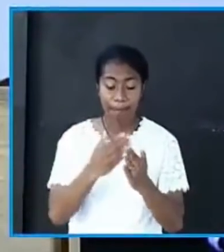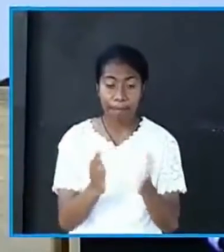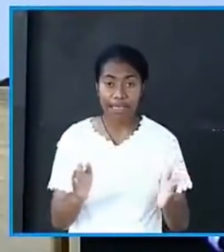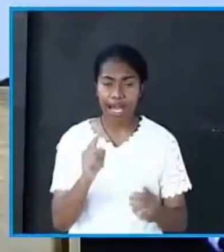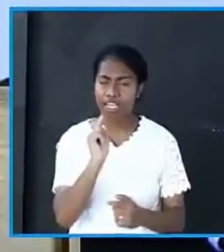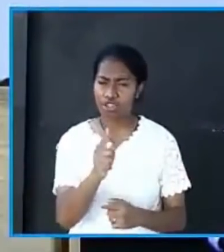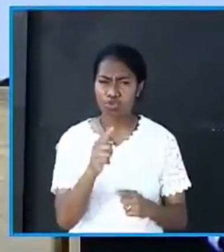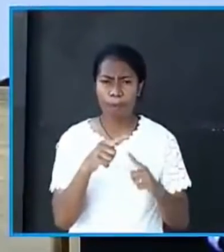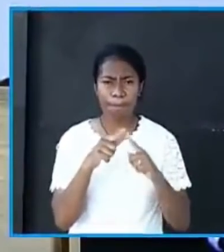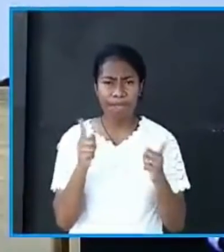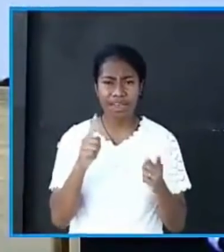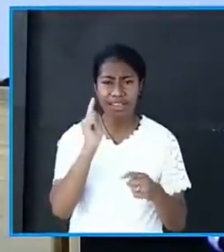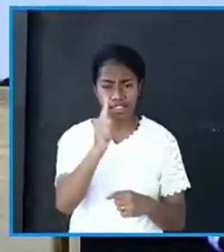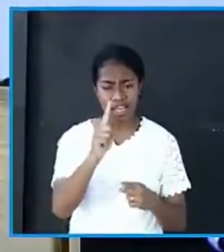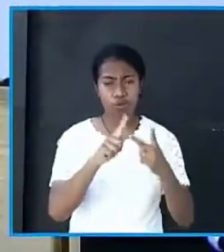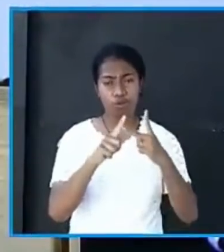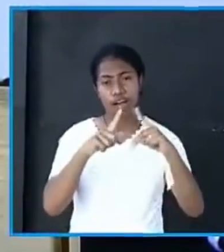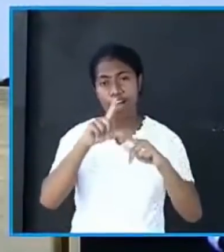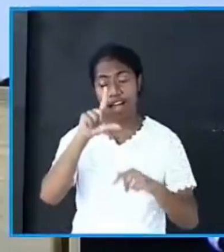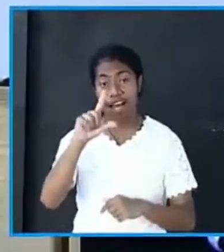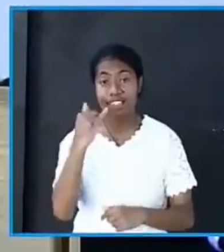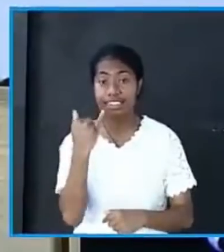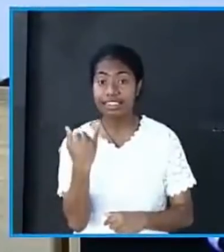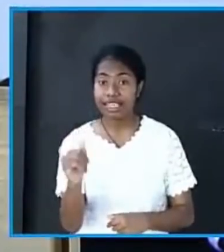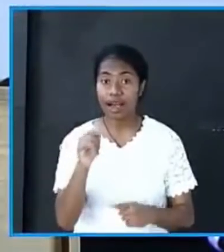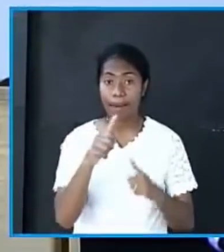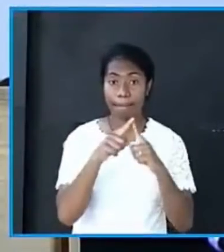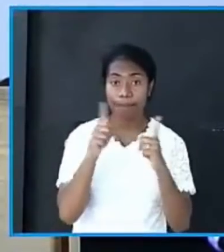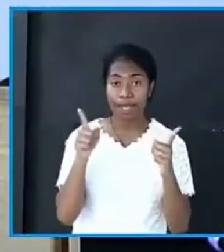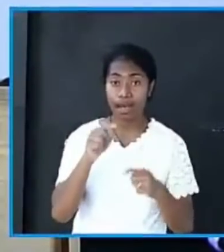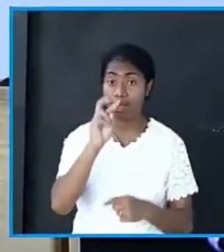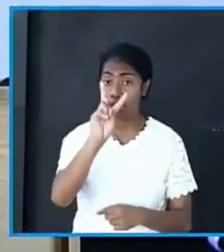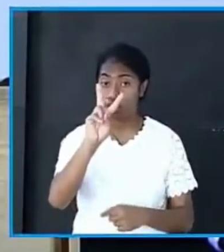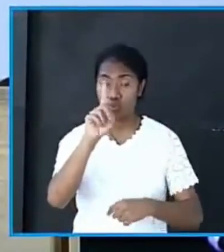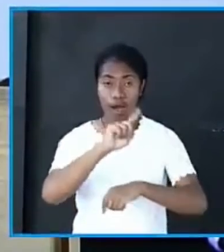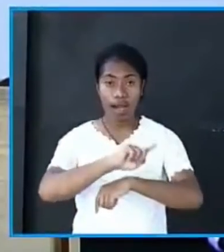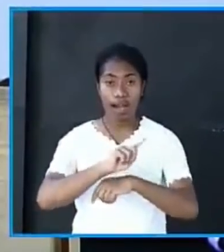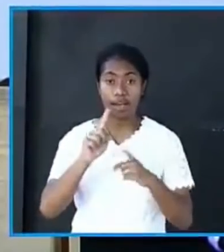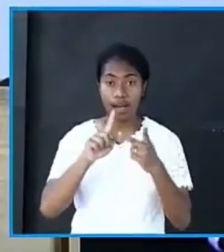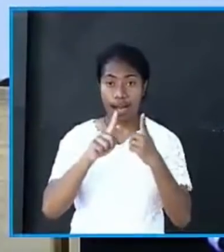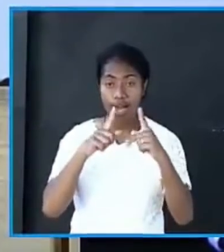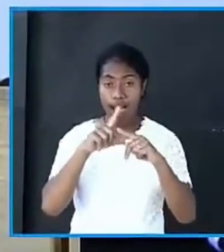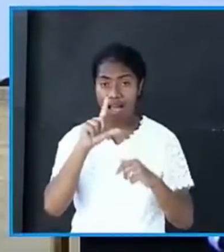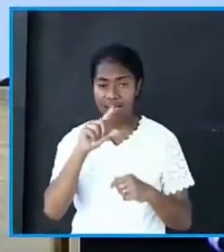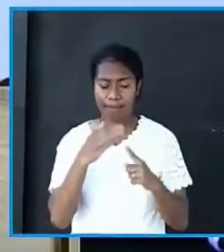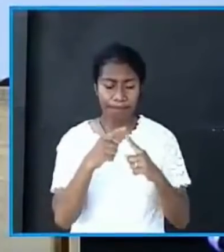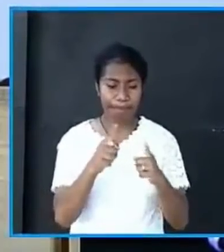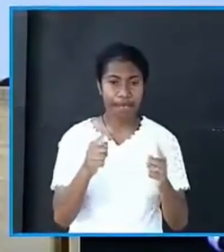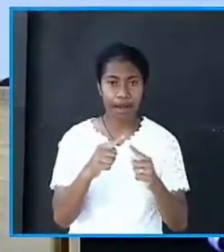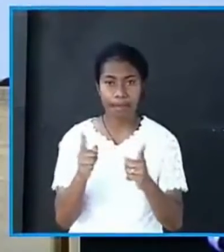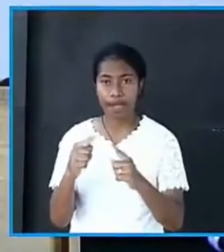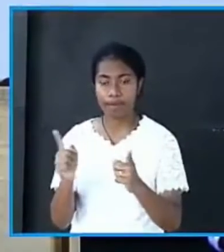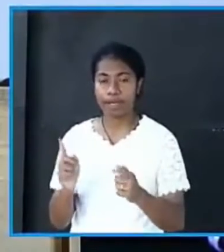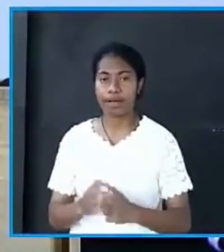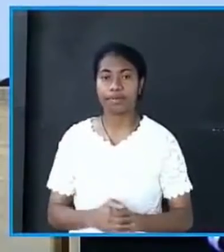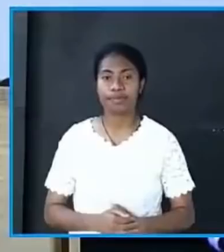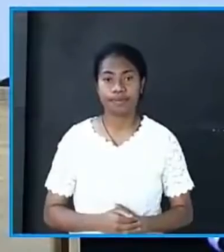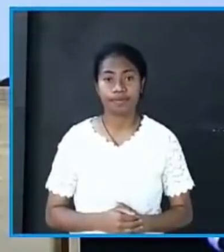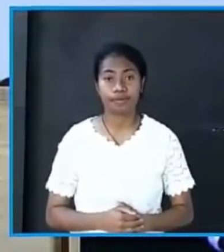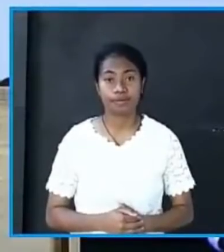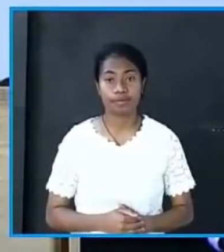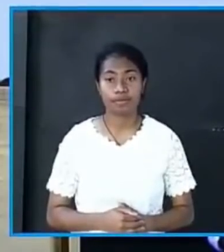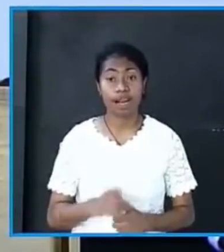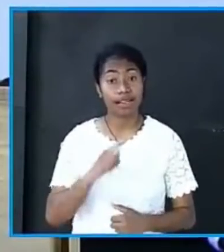rupa-rupa bukan gambar itu dua hal atau dua aspek yang berbeda nah